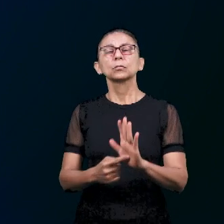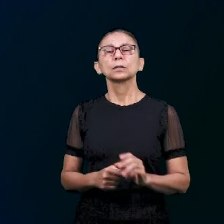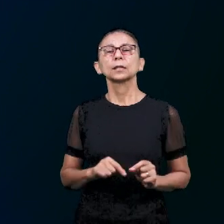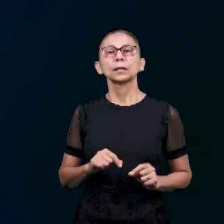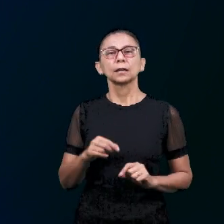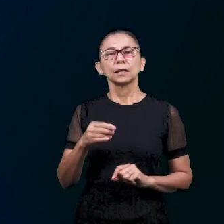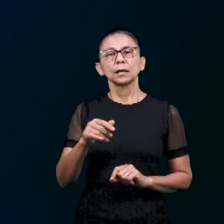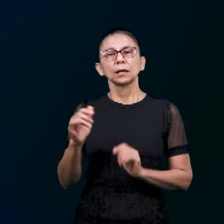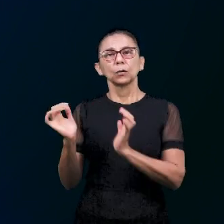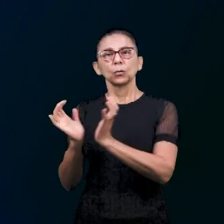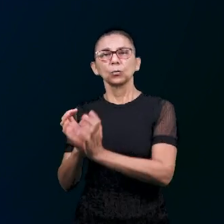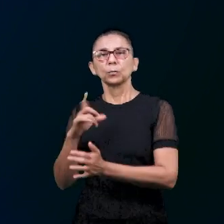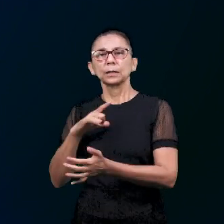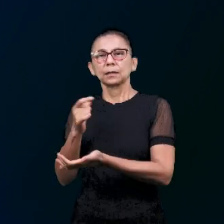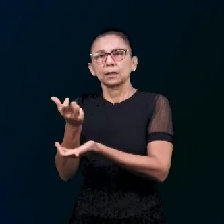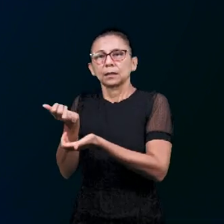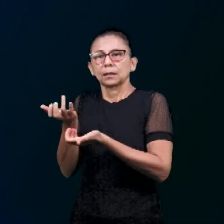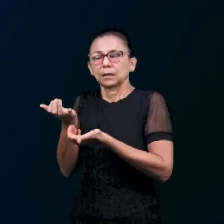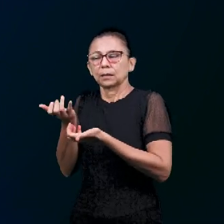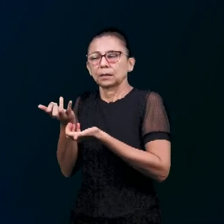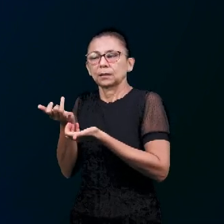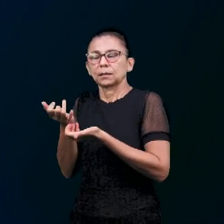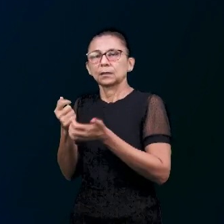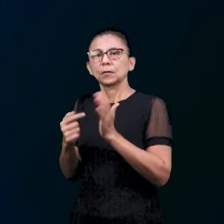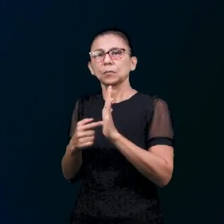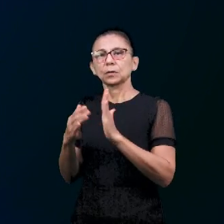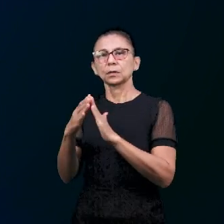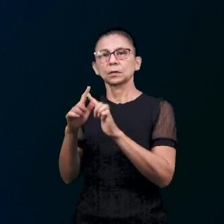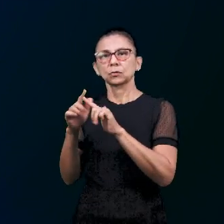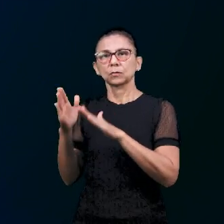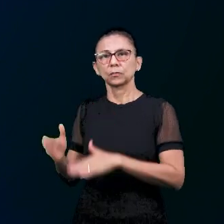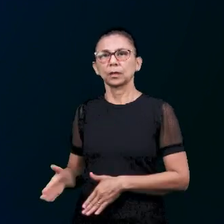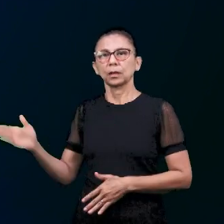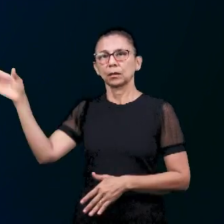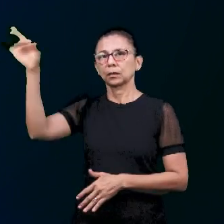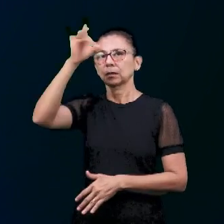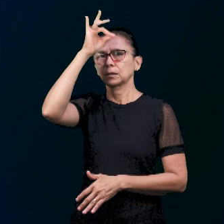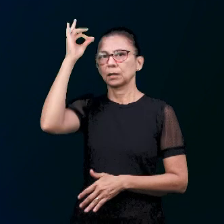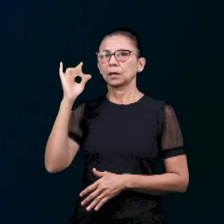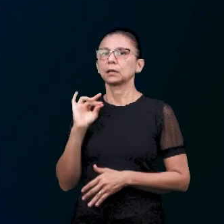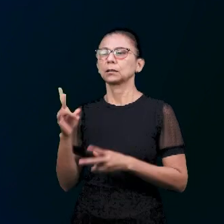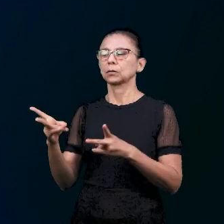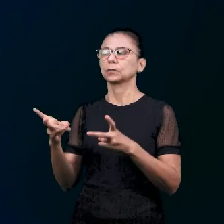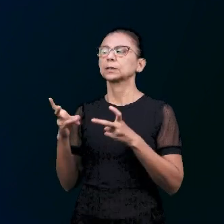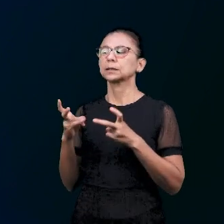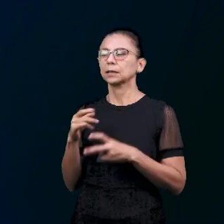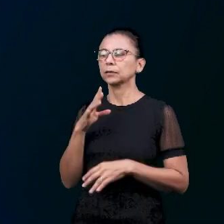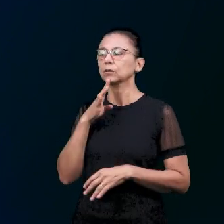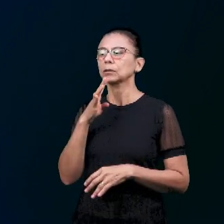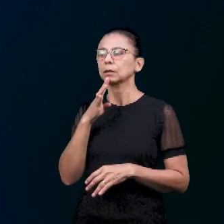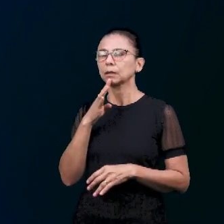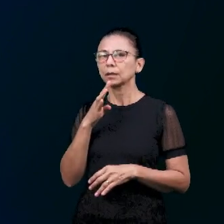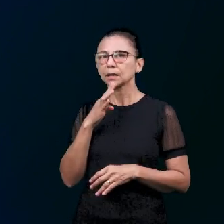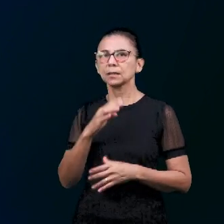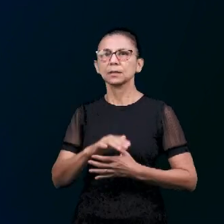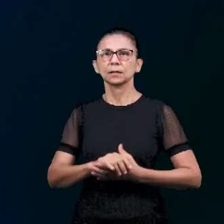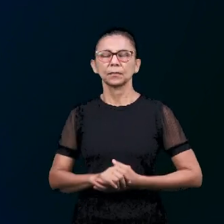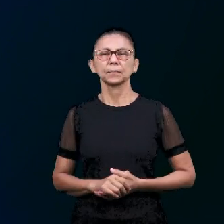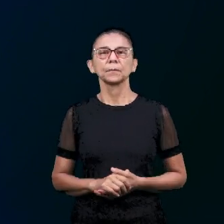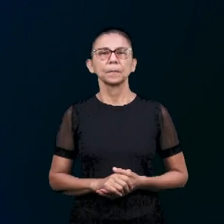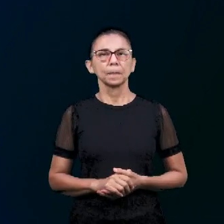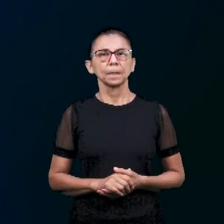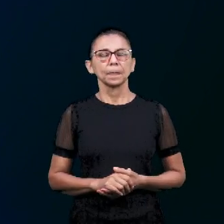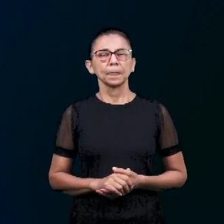identifie l'Église fidèle, c'est le Saint-Esprit, c'est l'huile, c'est le feu. Et quand l'Église elle s'est enlevée, le